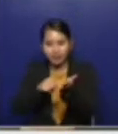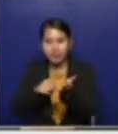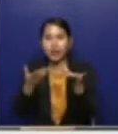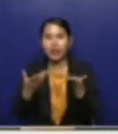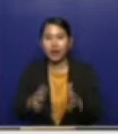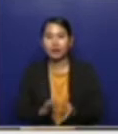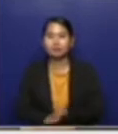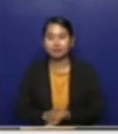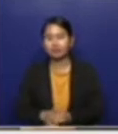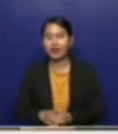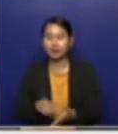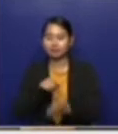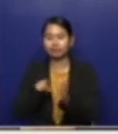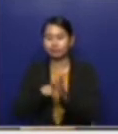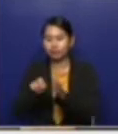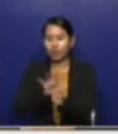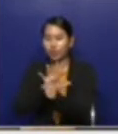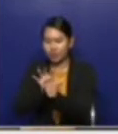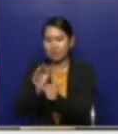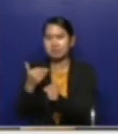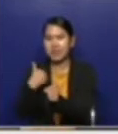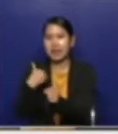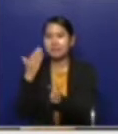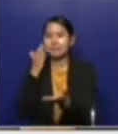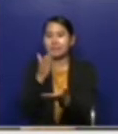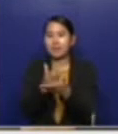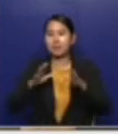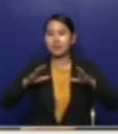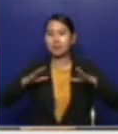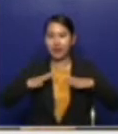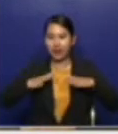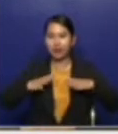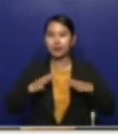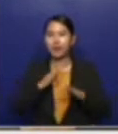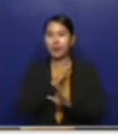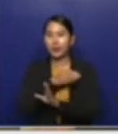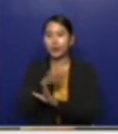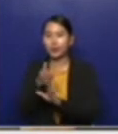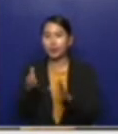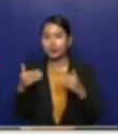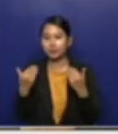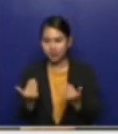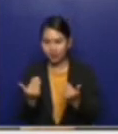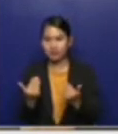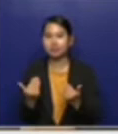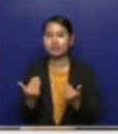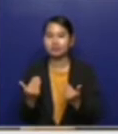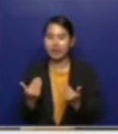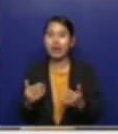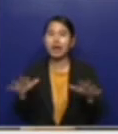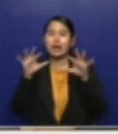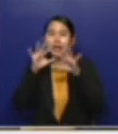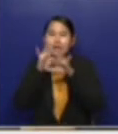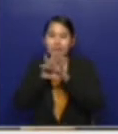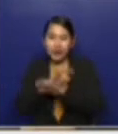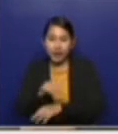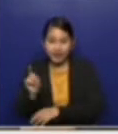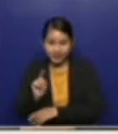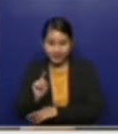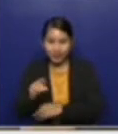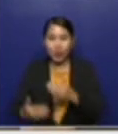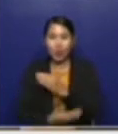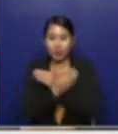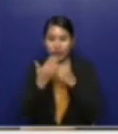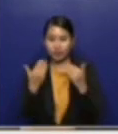ก็พักไว้พอมารอบสองมาบรรจบพบกันพอดีถือว่าเป็นบุญของประเทศนะแต่เราต้องใช้บุญนี้ให้เป็นนะประธ